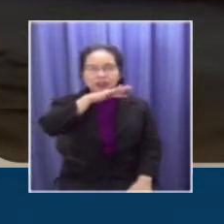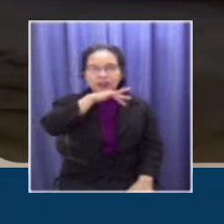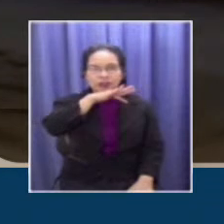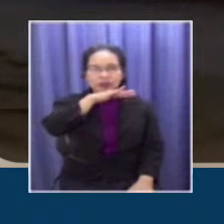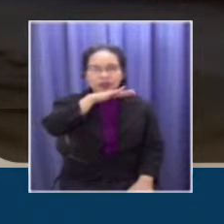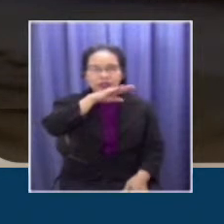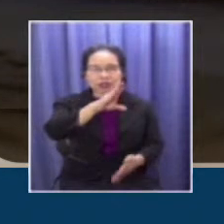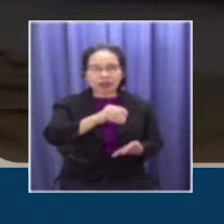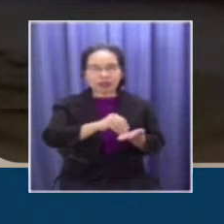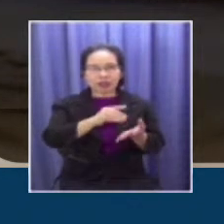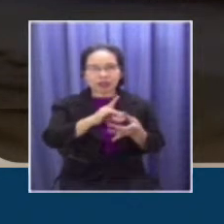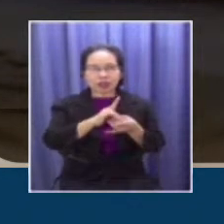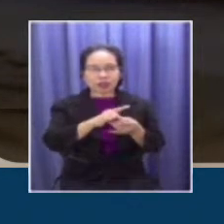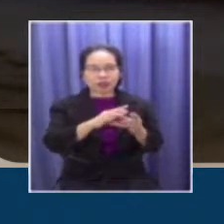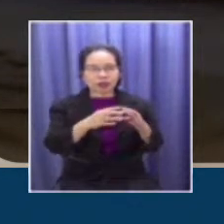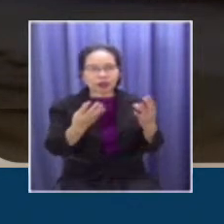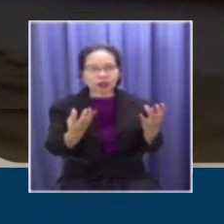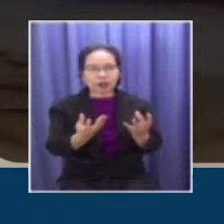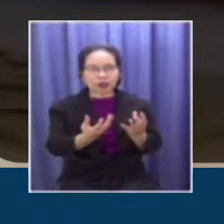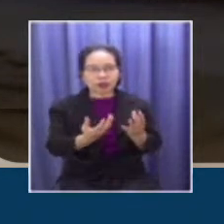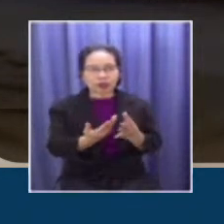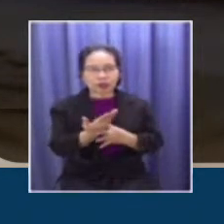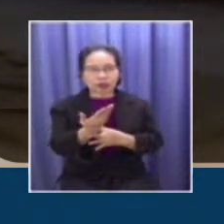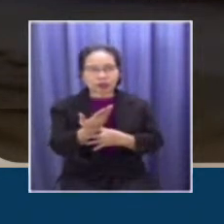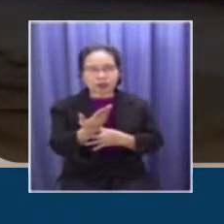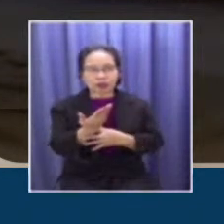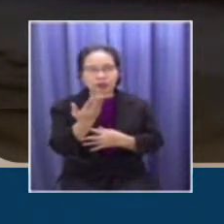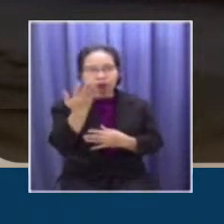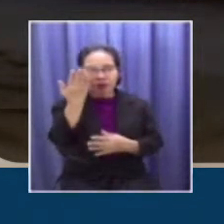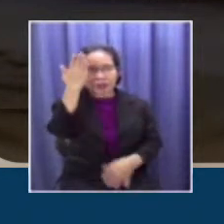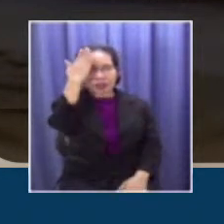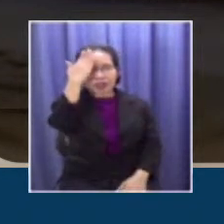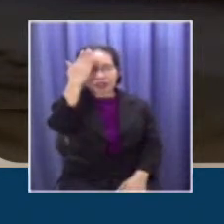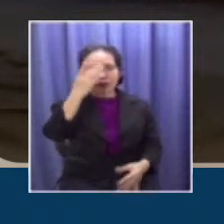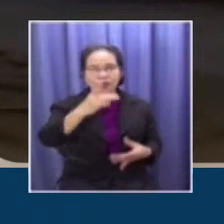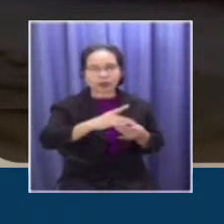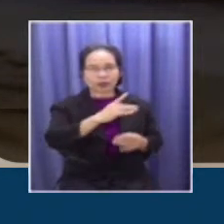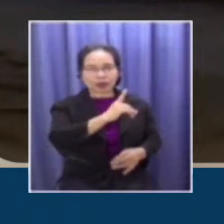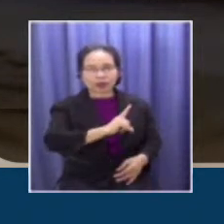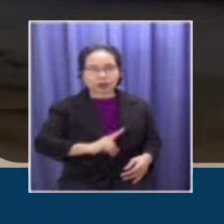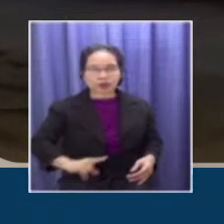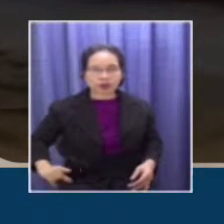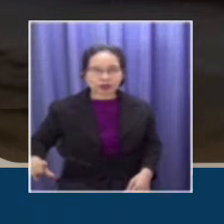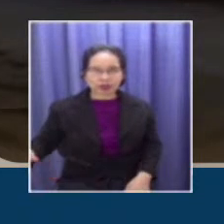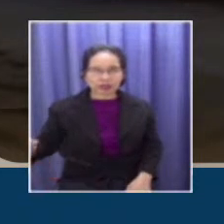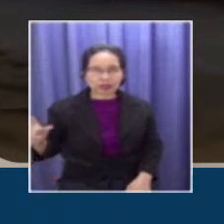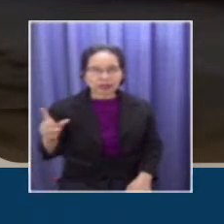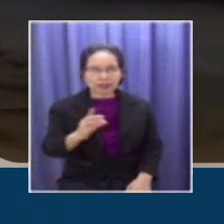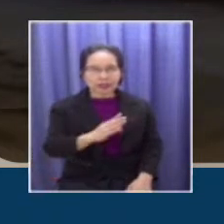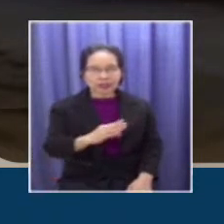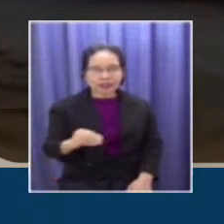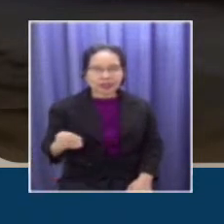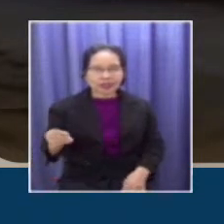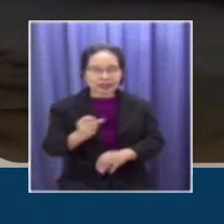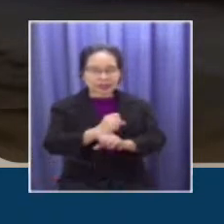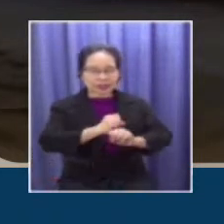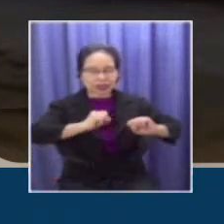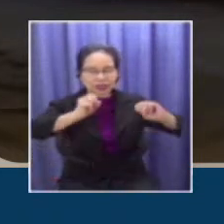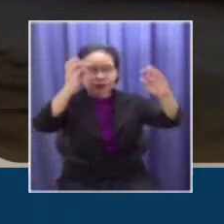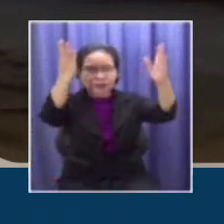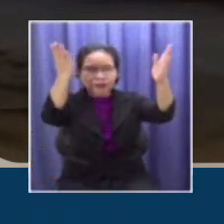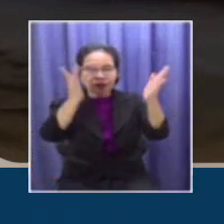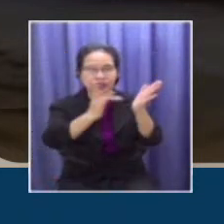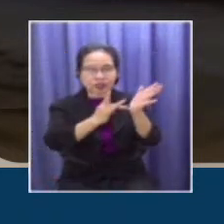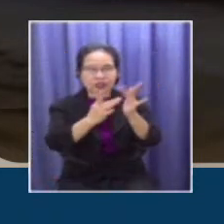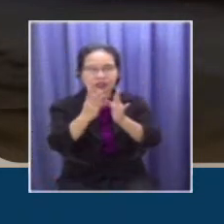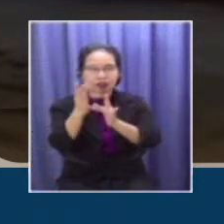na sɛ wanam Awurade ne agyenkwa Yesu Kristo ho nimdeɛ so adwane wiase fi na wɔtoatoa